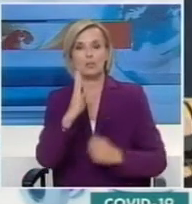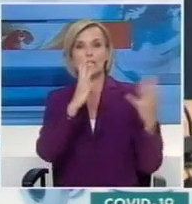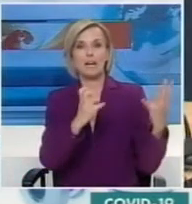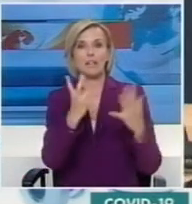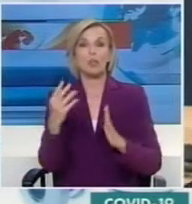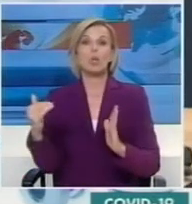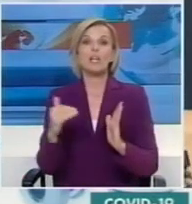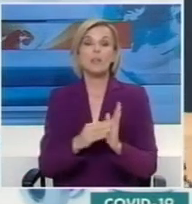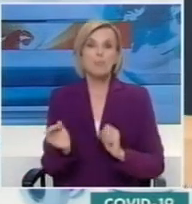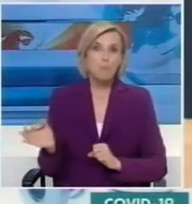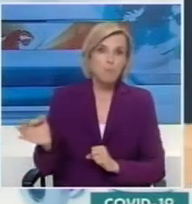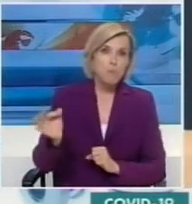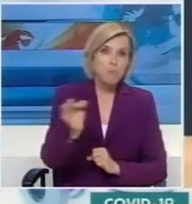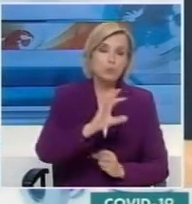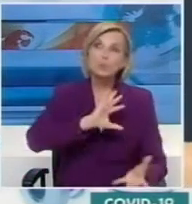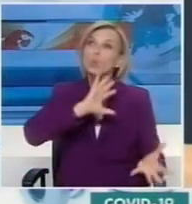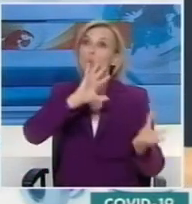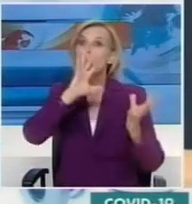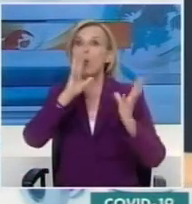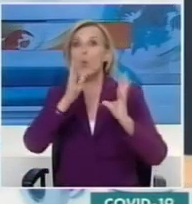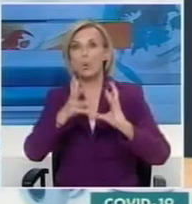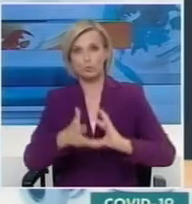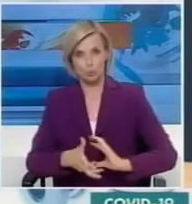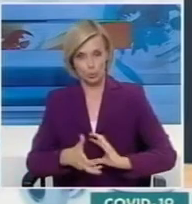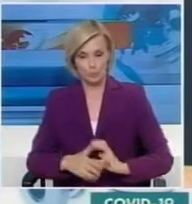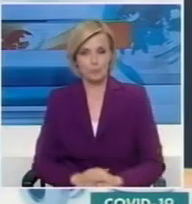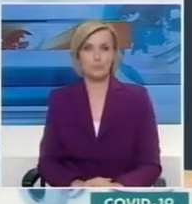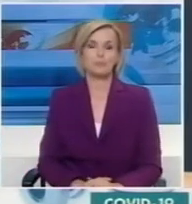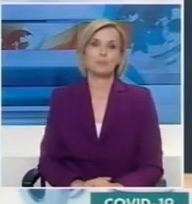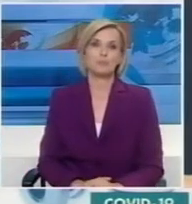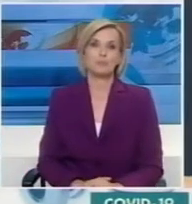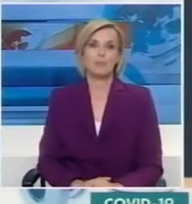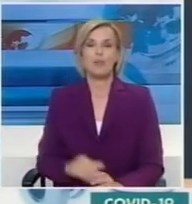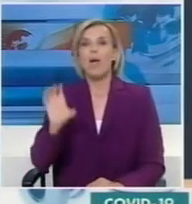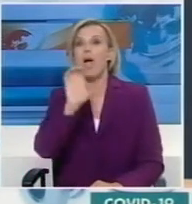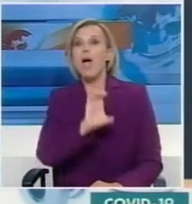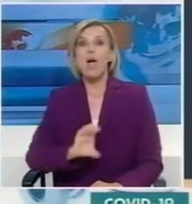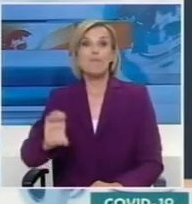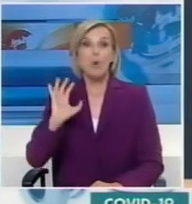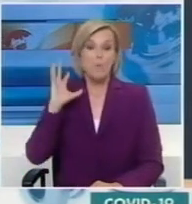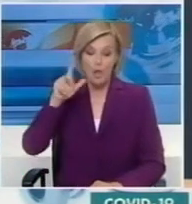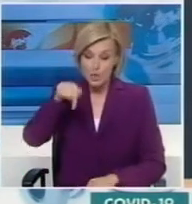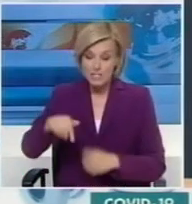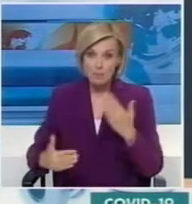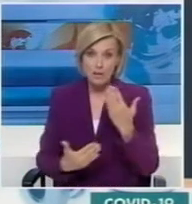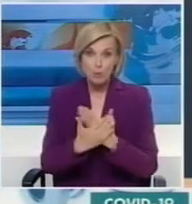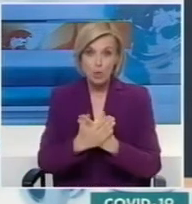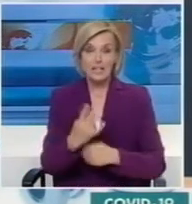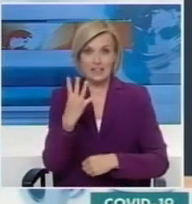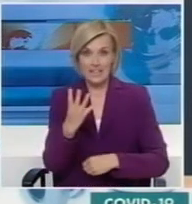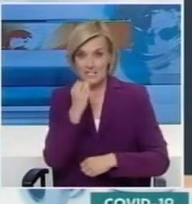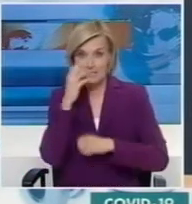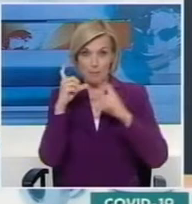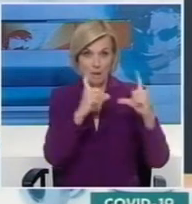3.592.000 κρούσματα του νέου κορονοϊού έχουν καταγραφεί παγκοσμίως. Στην Ευρώπη, έως σήμερα το πρωί, 4 Μαΐου